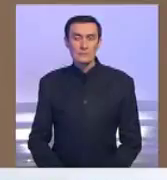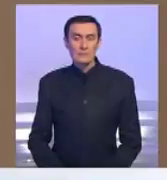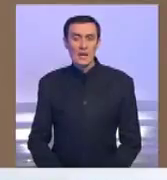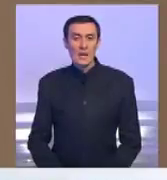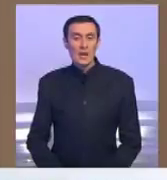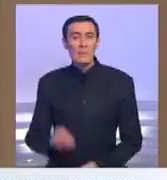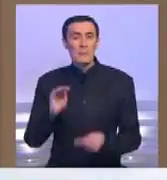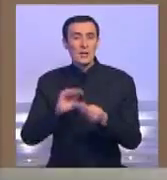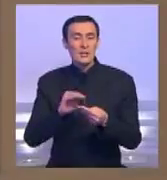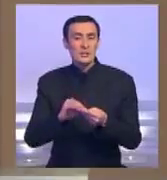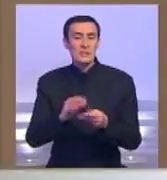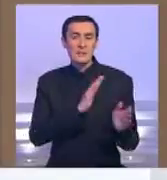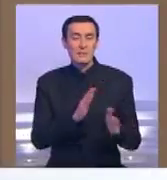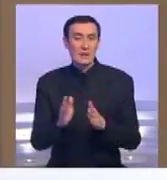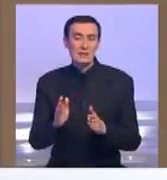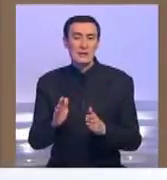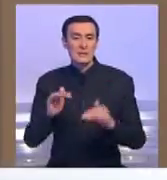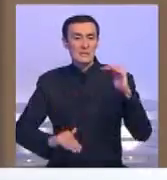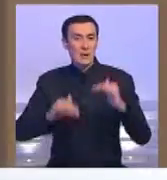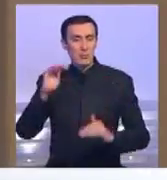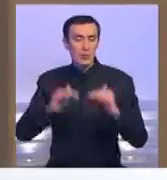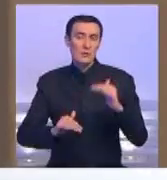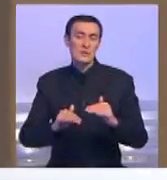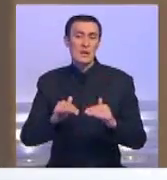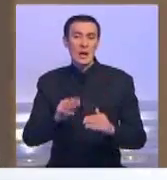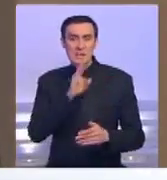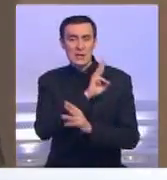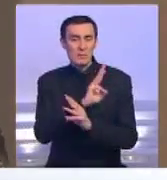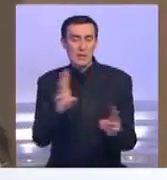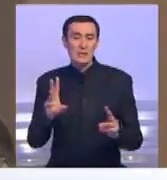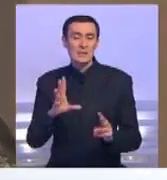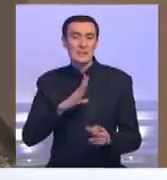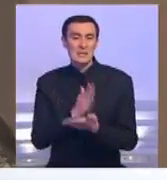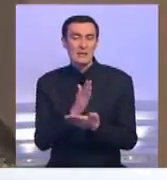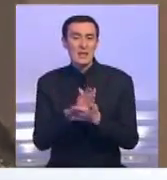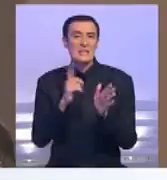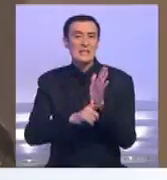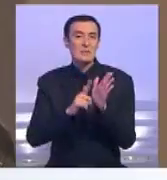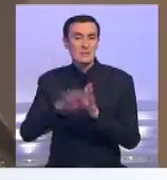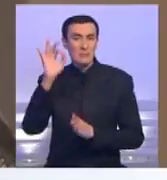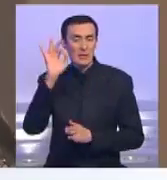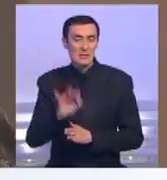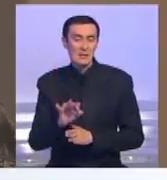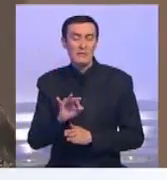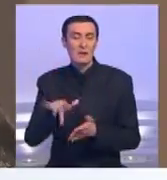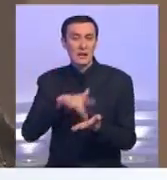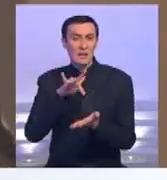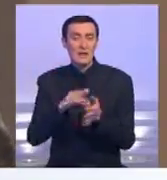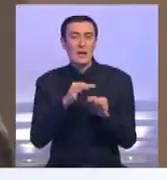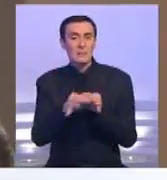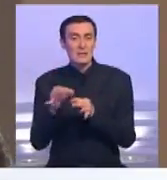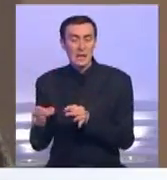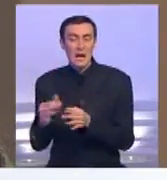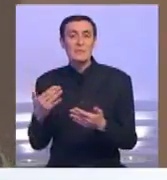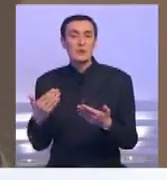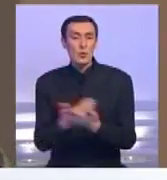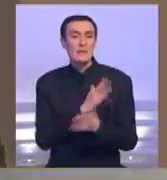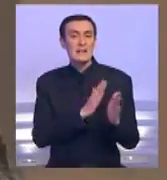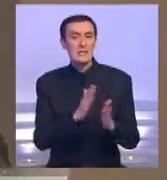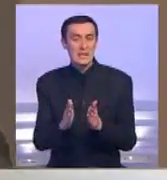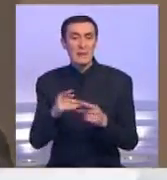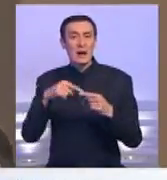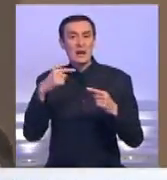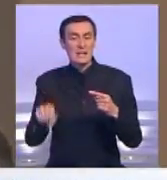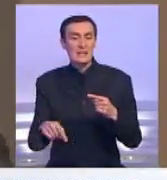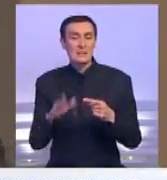По старой системе диспропорции в окладах работников центров и регионов составляют 70%. С внедрением новой системы оплаты труда разница